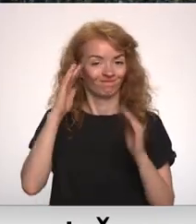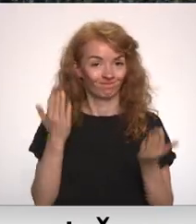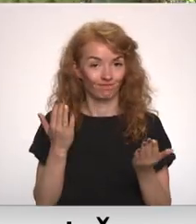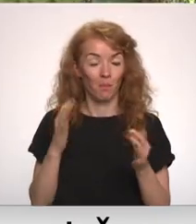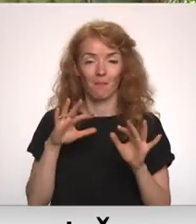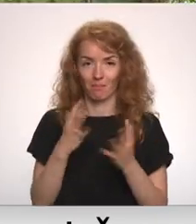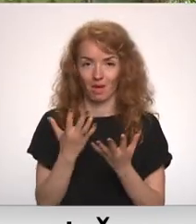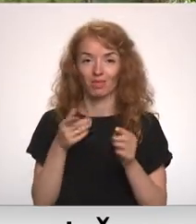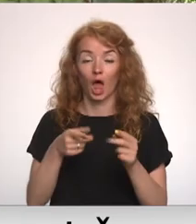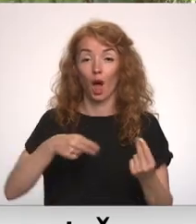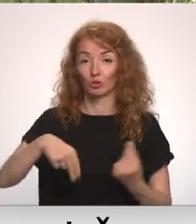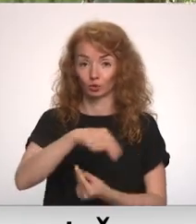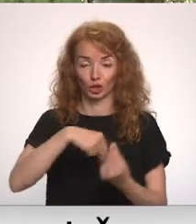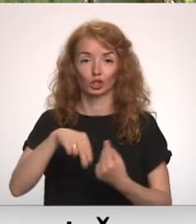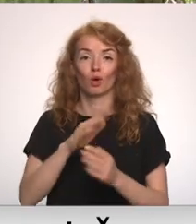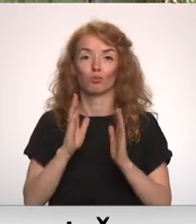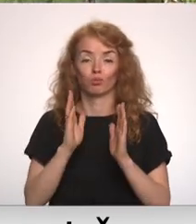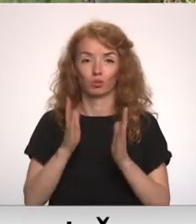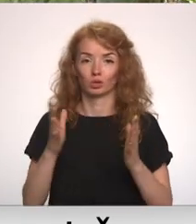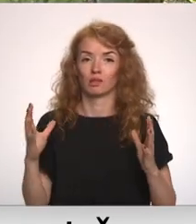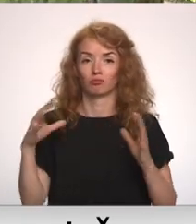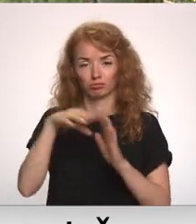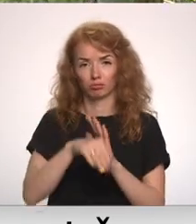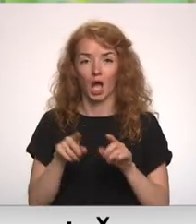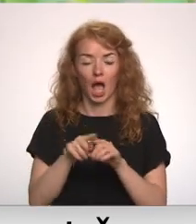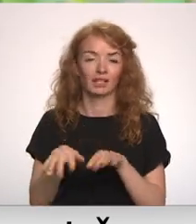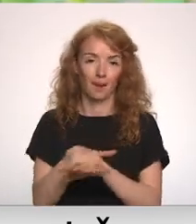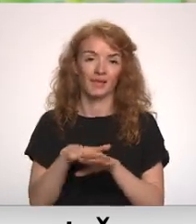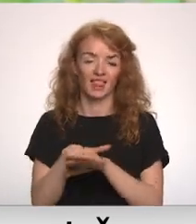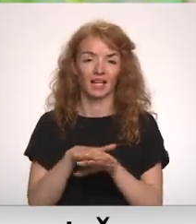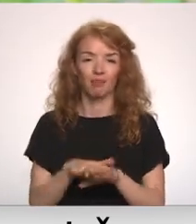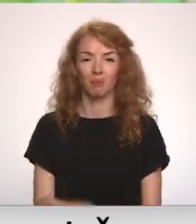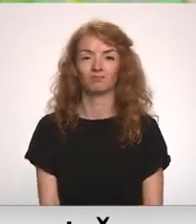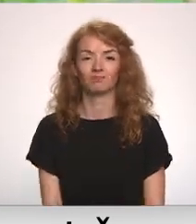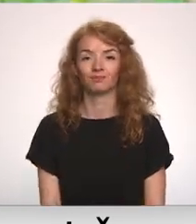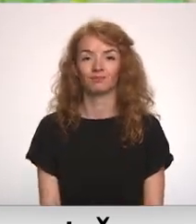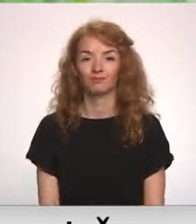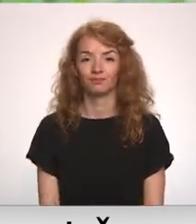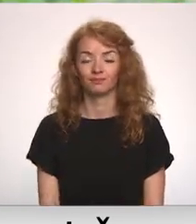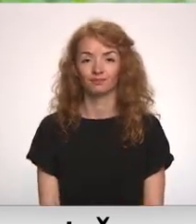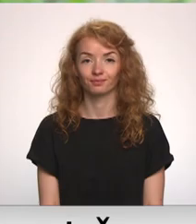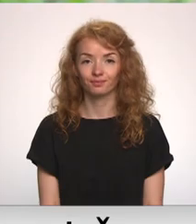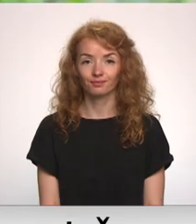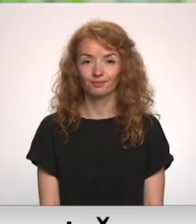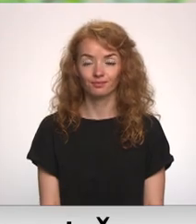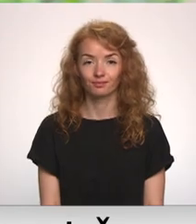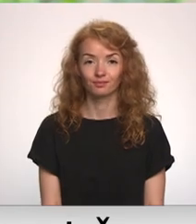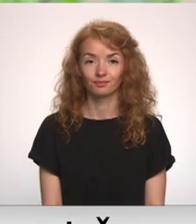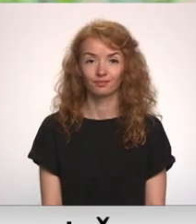zināms, bet tā apspriešanā tikšot iesaistīta arī sabiedrība. Sandra Leitāne, Andris Pāns, Vidzemes televīzija.